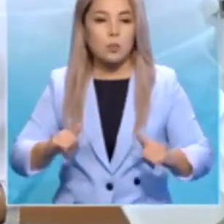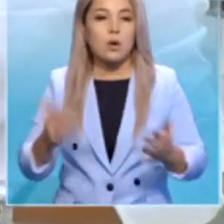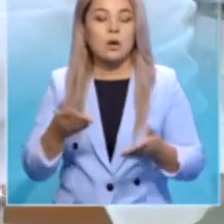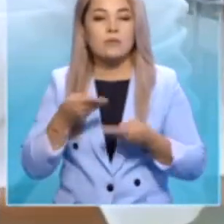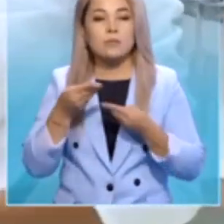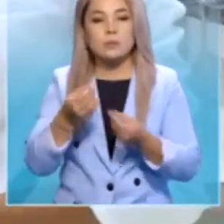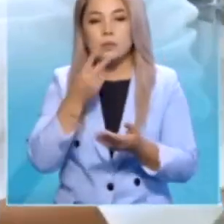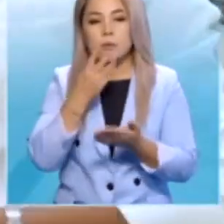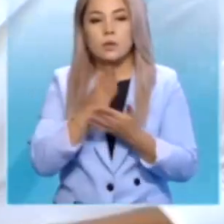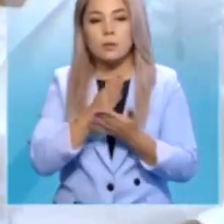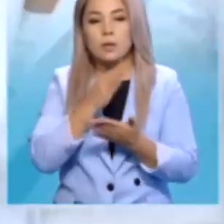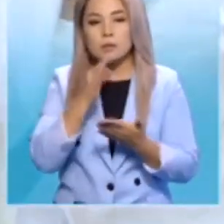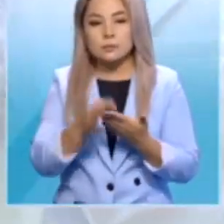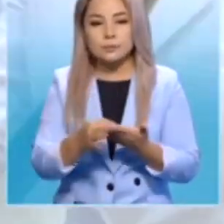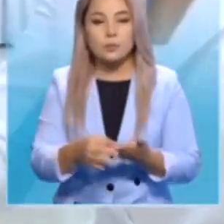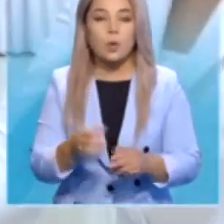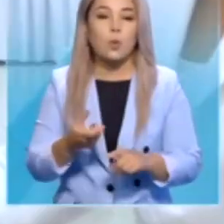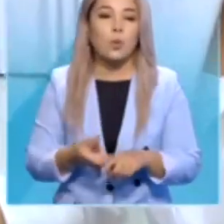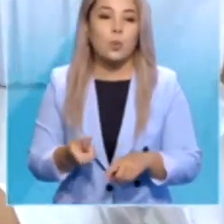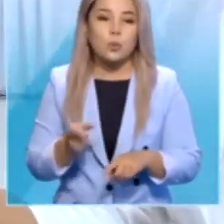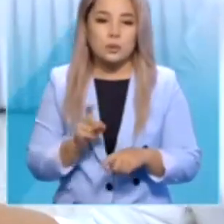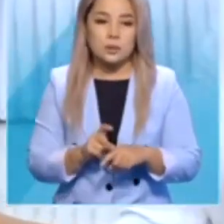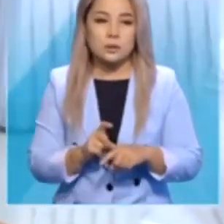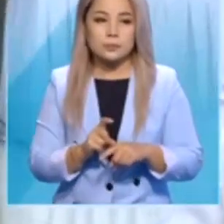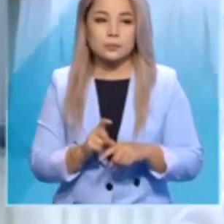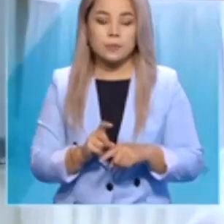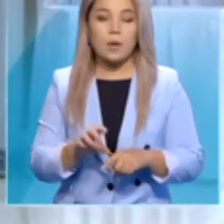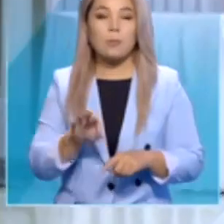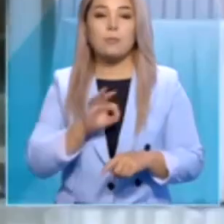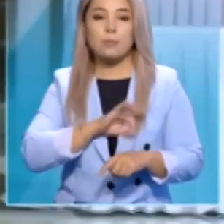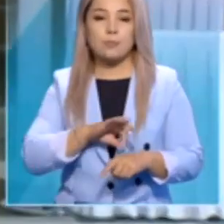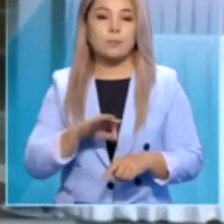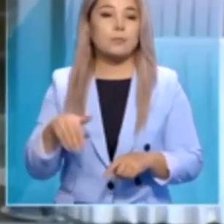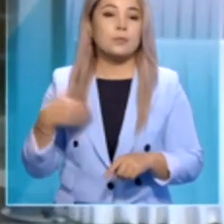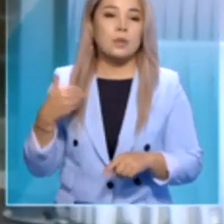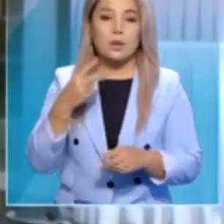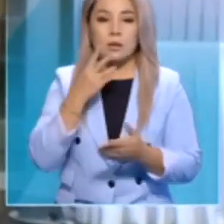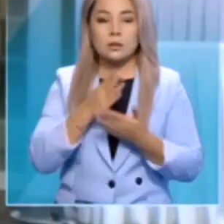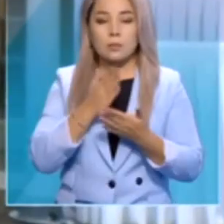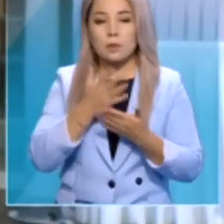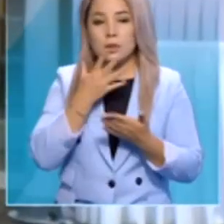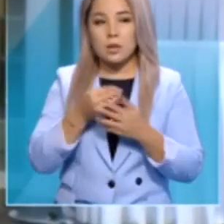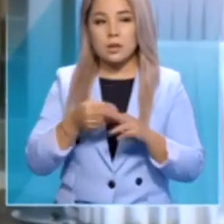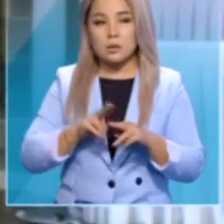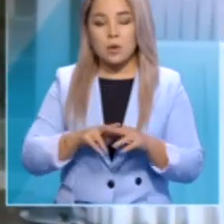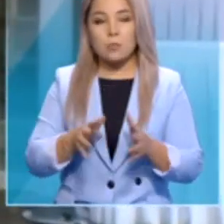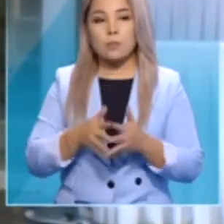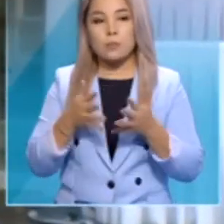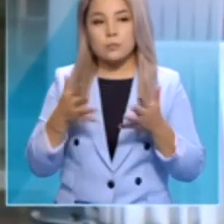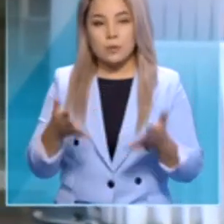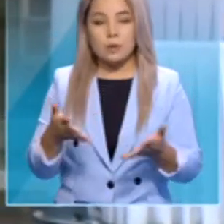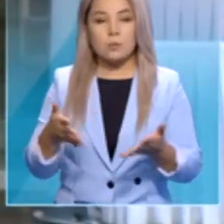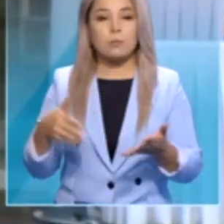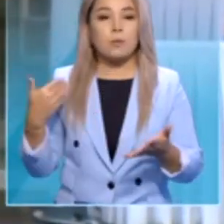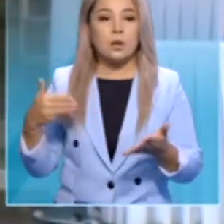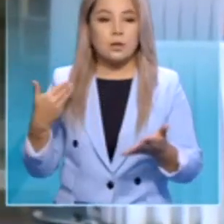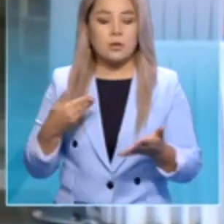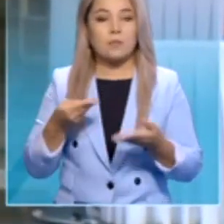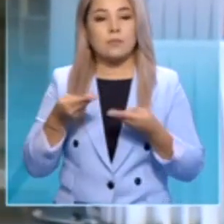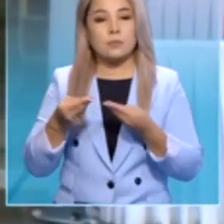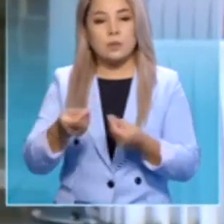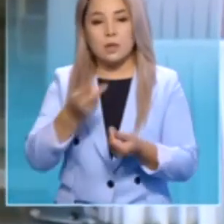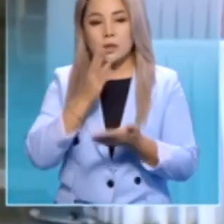ойлайсыз? Өте пайдалы әсер етеді. Өйткені бүгін біздің елімізде жалпы бүгінгі